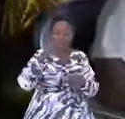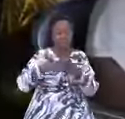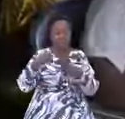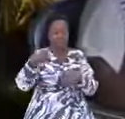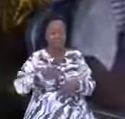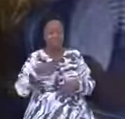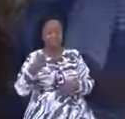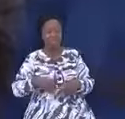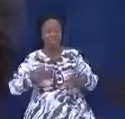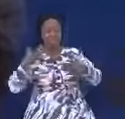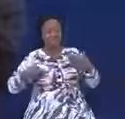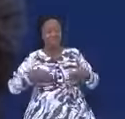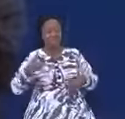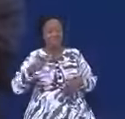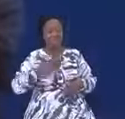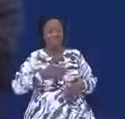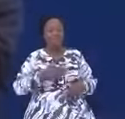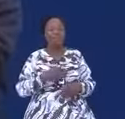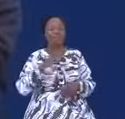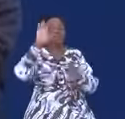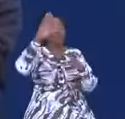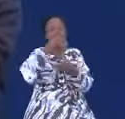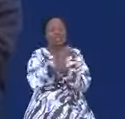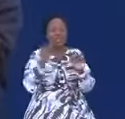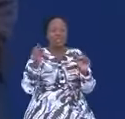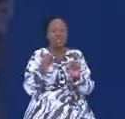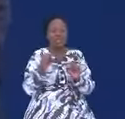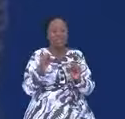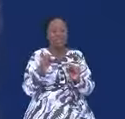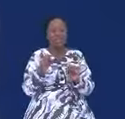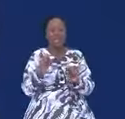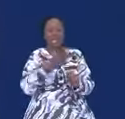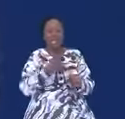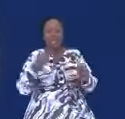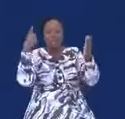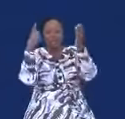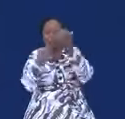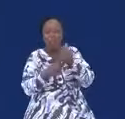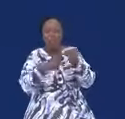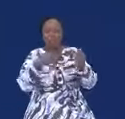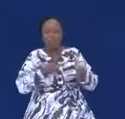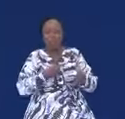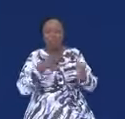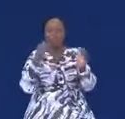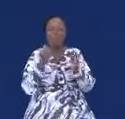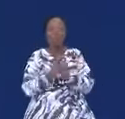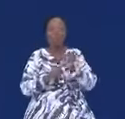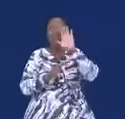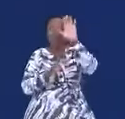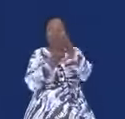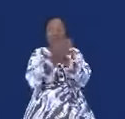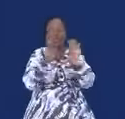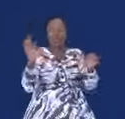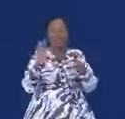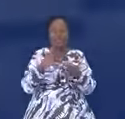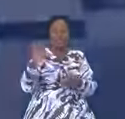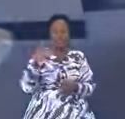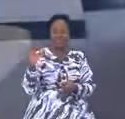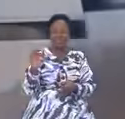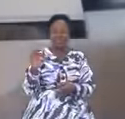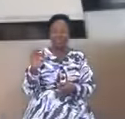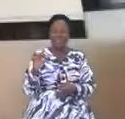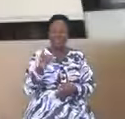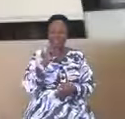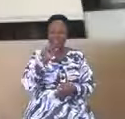salut et qu'un esprit de bonne volonté me soutiennent non seulement cela